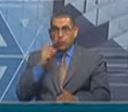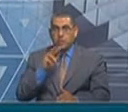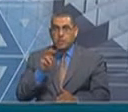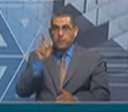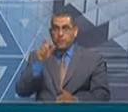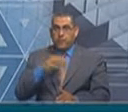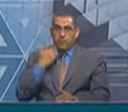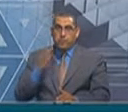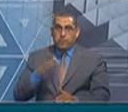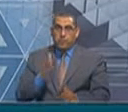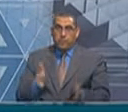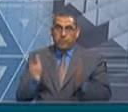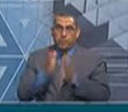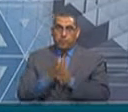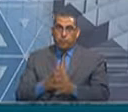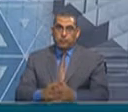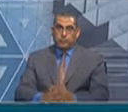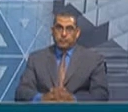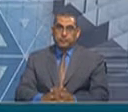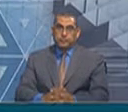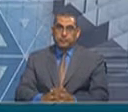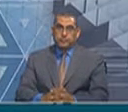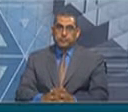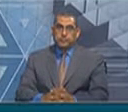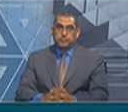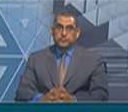5770 حالة وفاة.